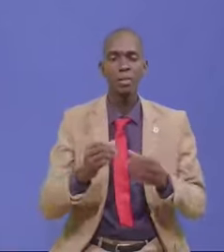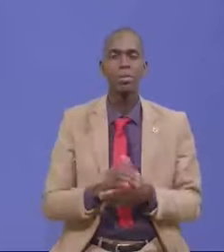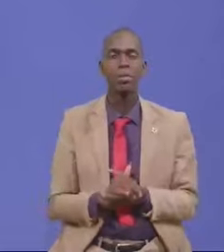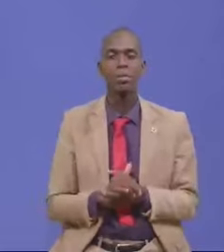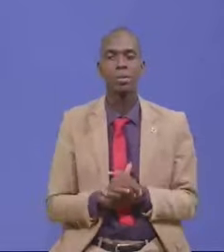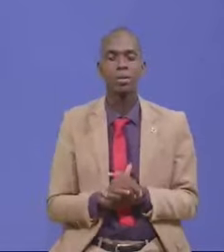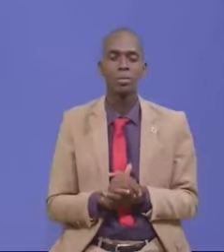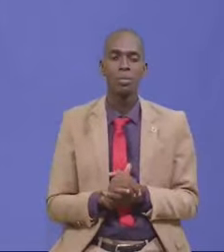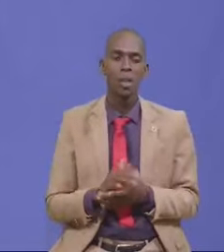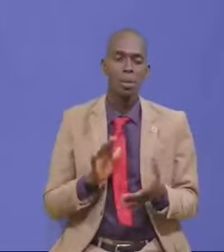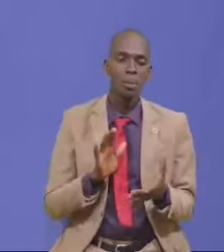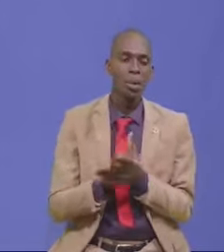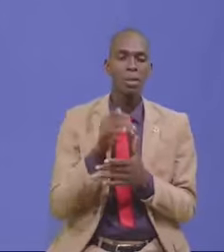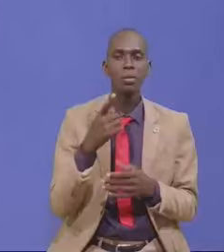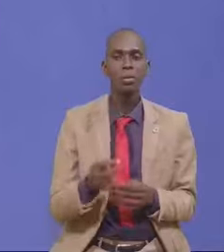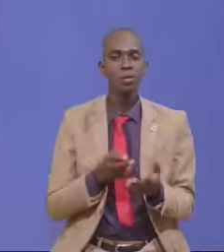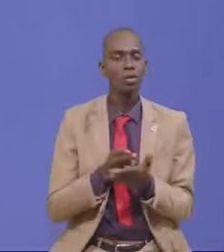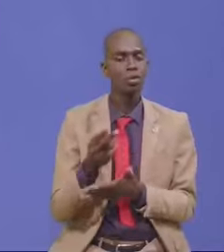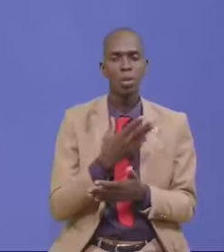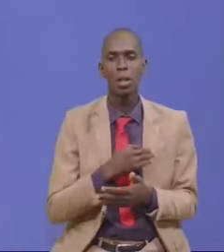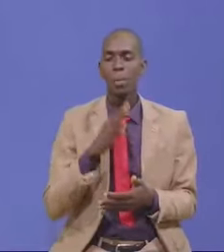Crois la vérité, tu seras saint.